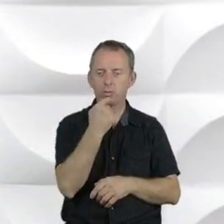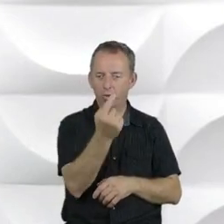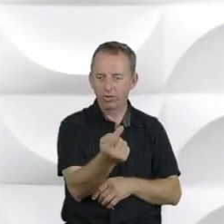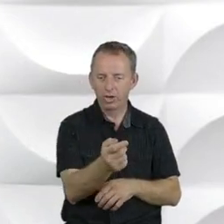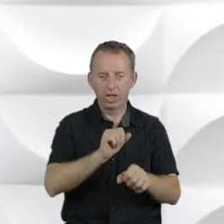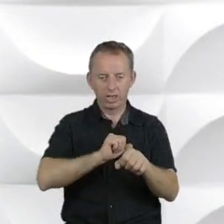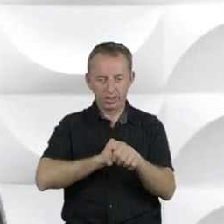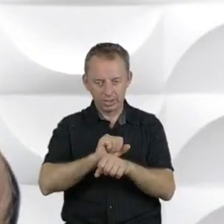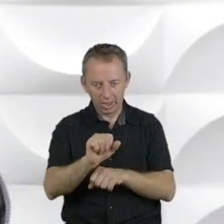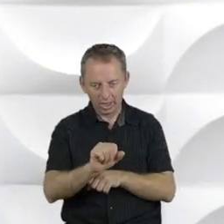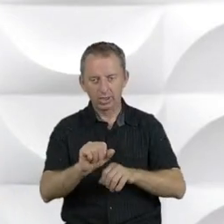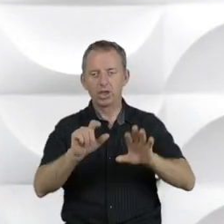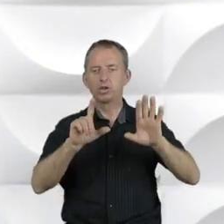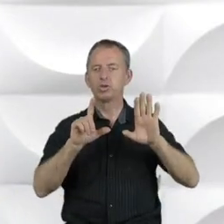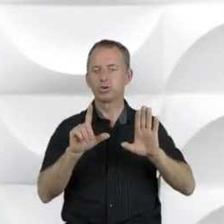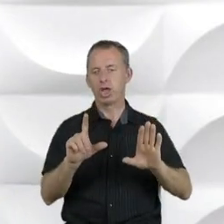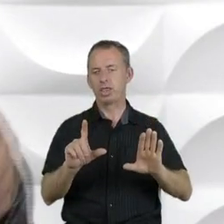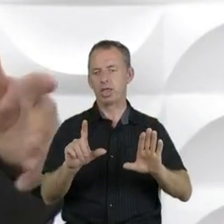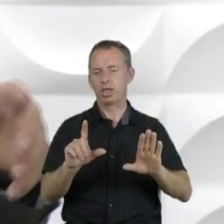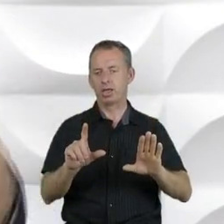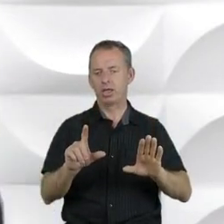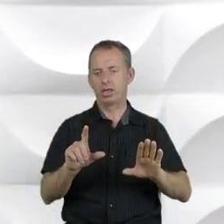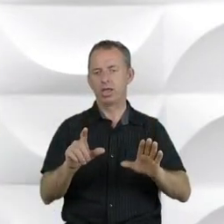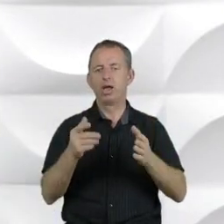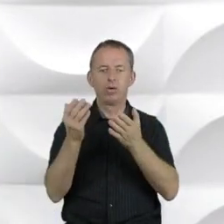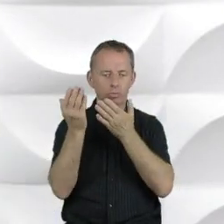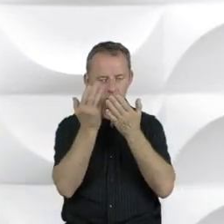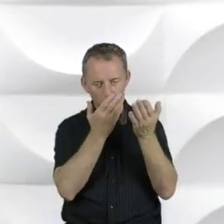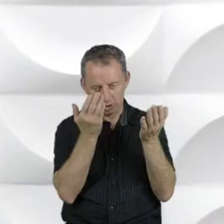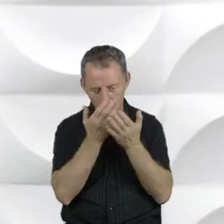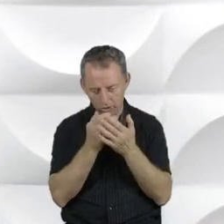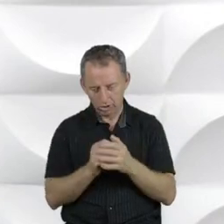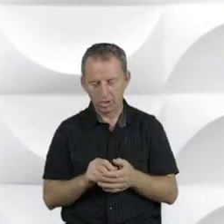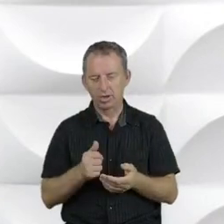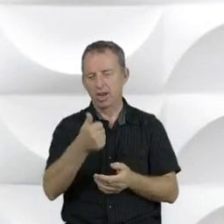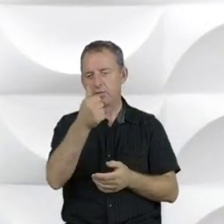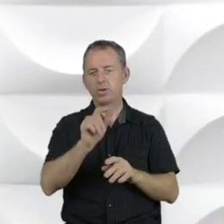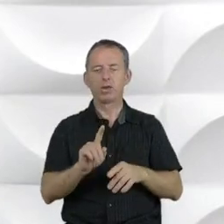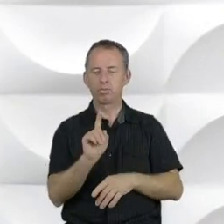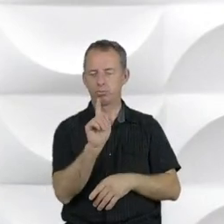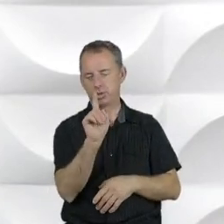że jest ich 7. No ale przeczytajmy najpierw to pierwsze.